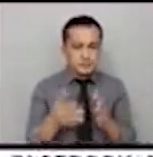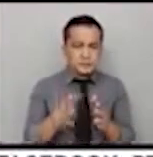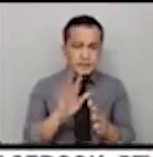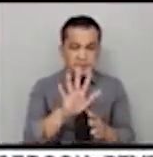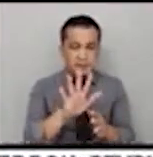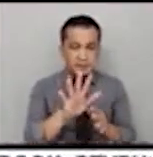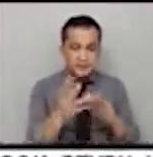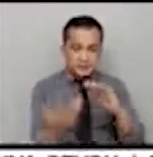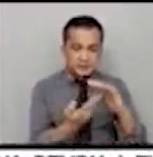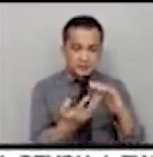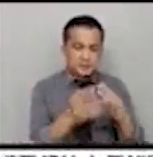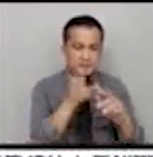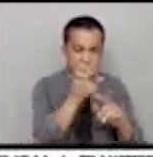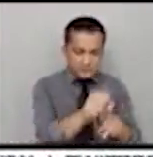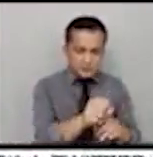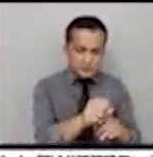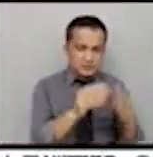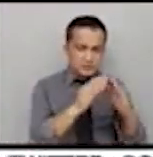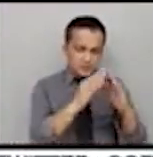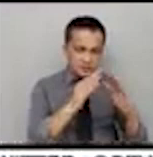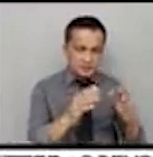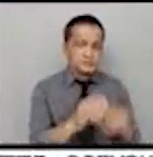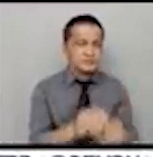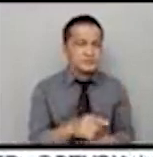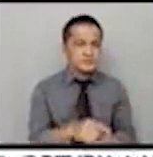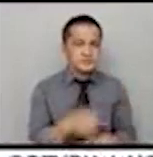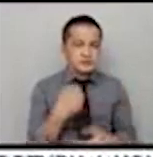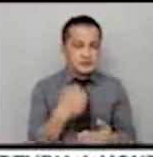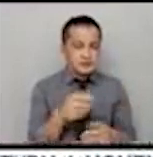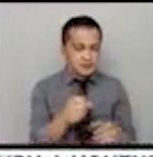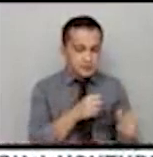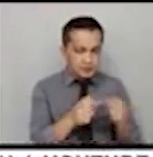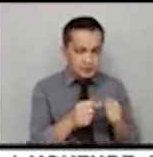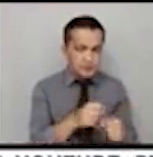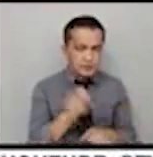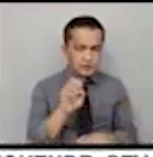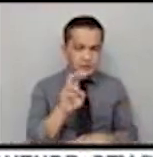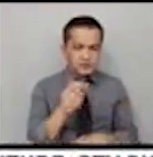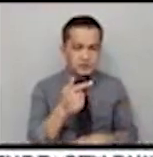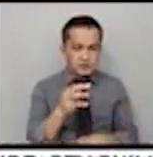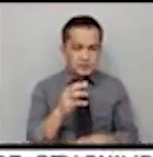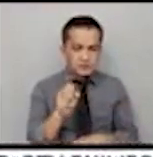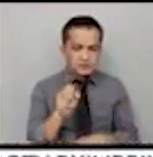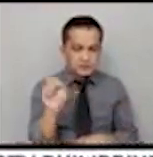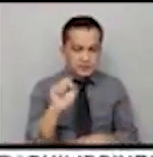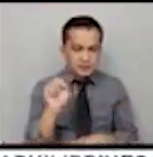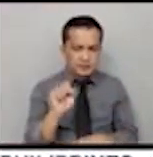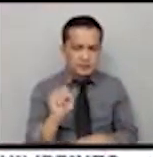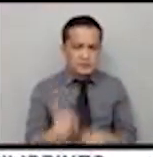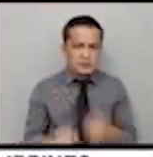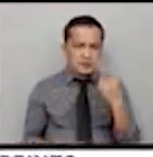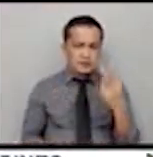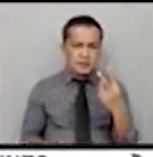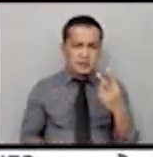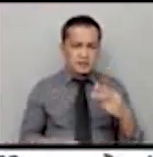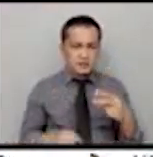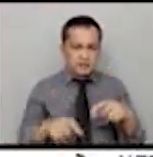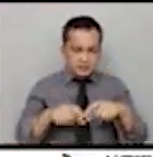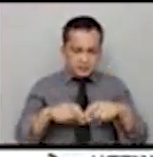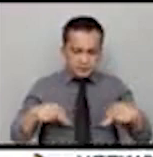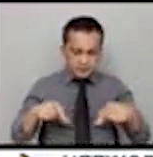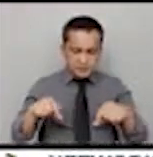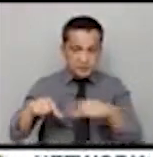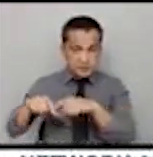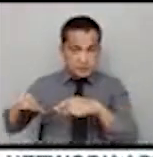na inabutan sa drug den. Nakumpiska sa mga ito ang 12 grams na shabu at dalawang bricks na marijuana na may kabuang halaga